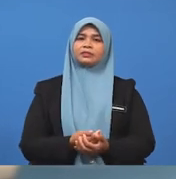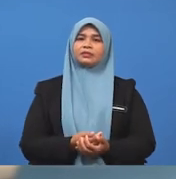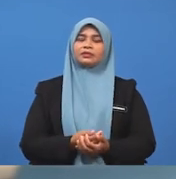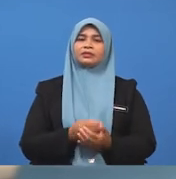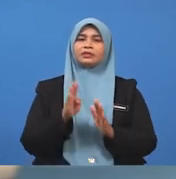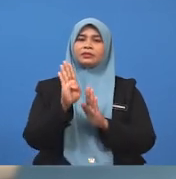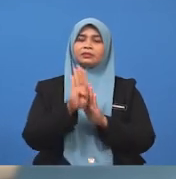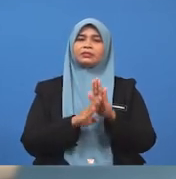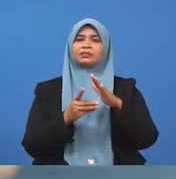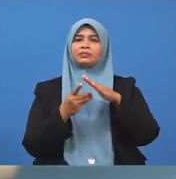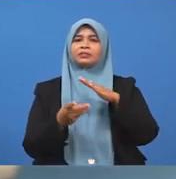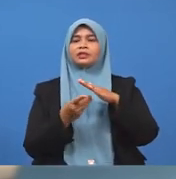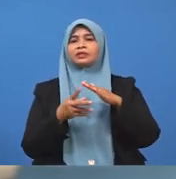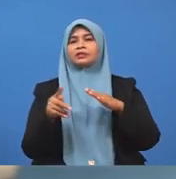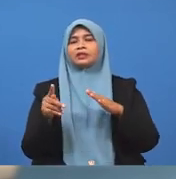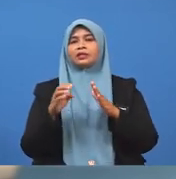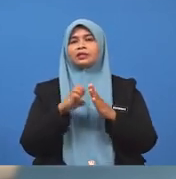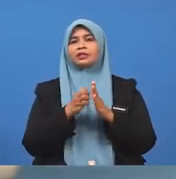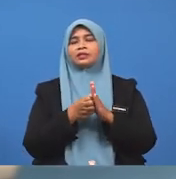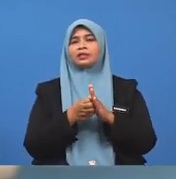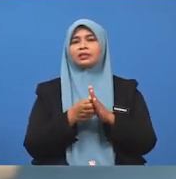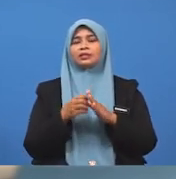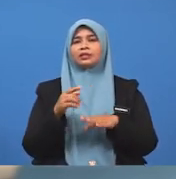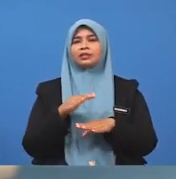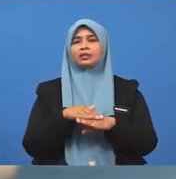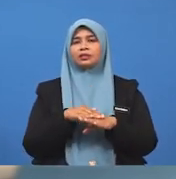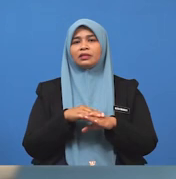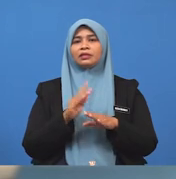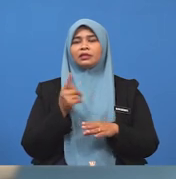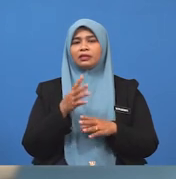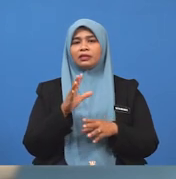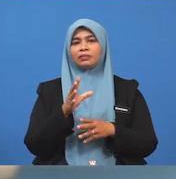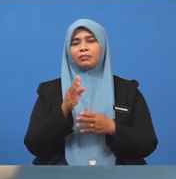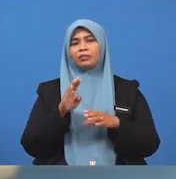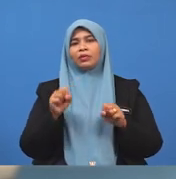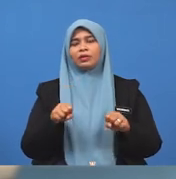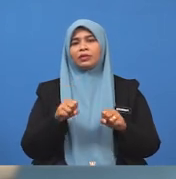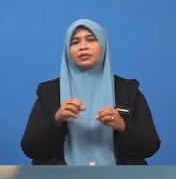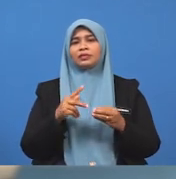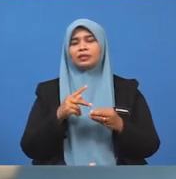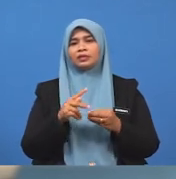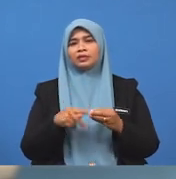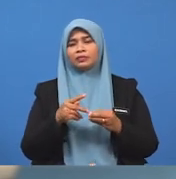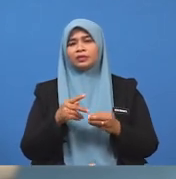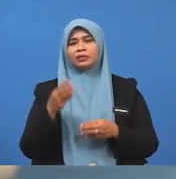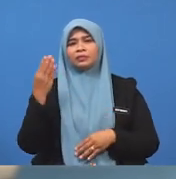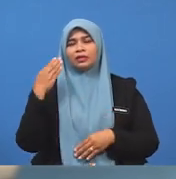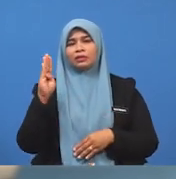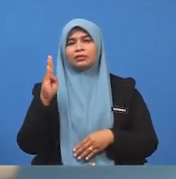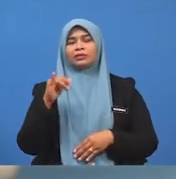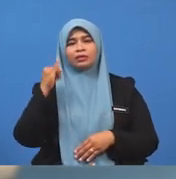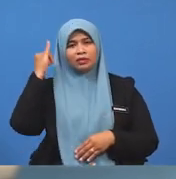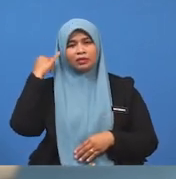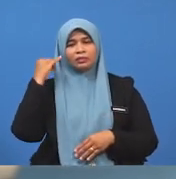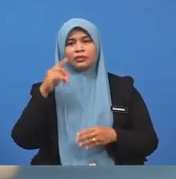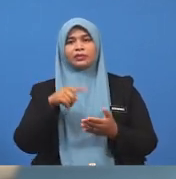berdasarkan pengertian diatas kita boleh simpulkan bahwa Ilmu Tafsir ini dapat membantu